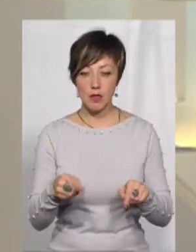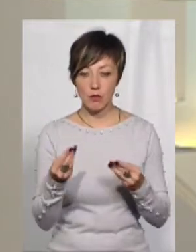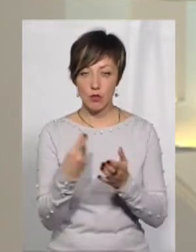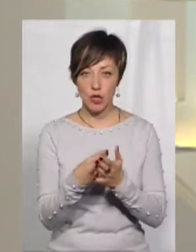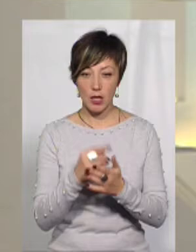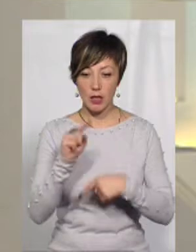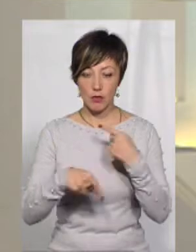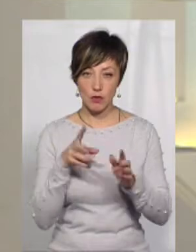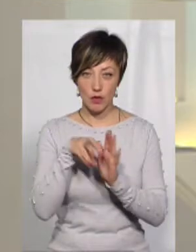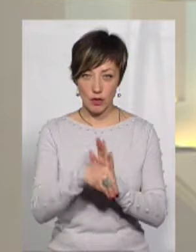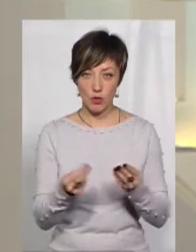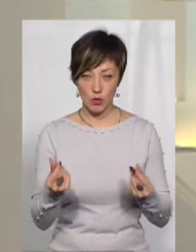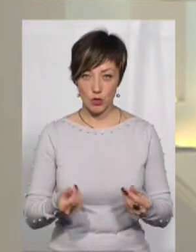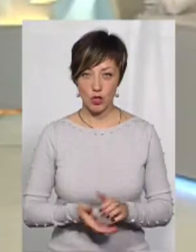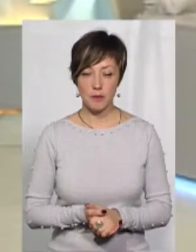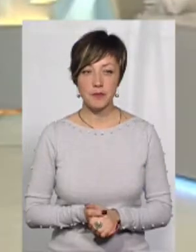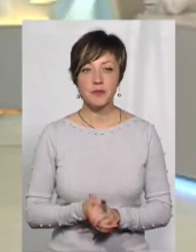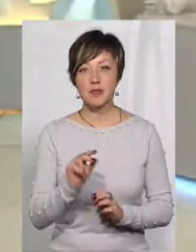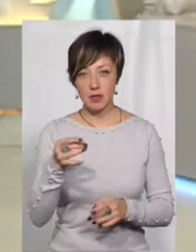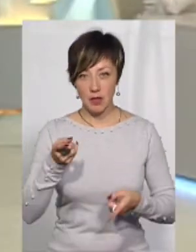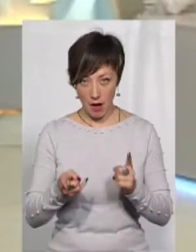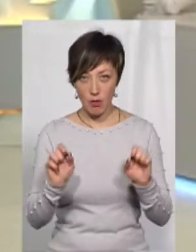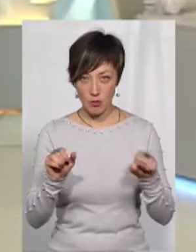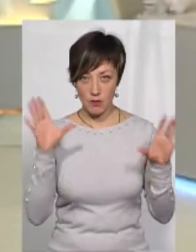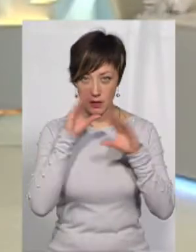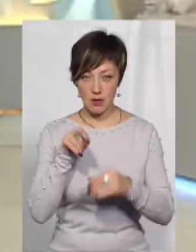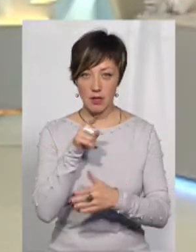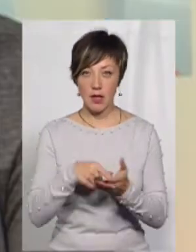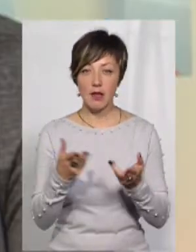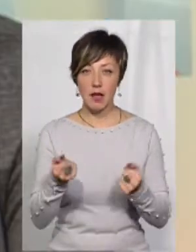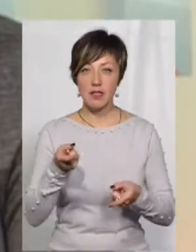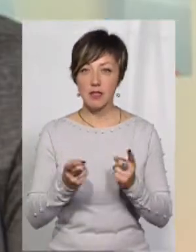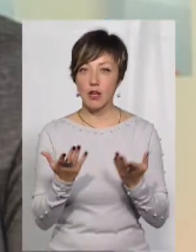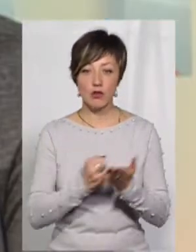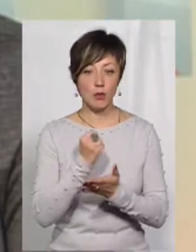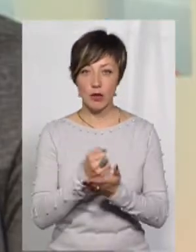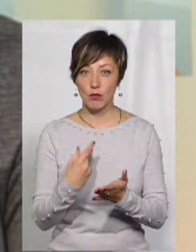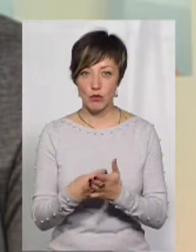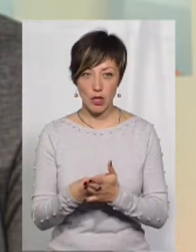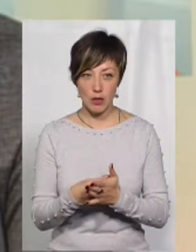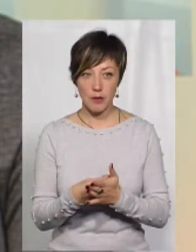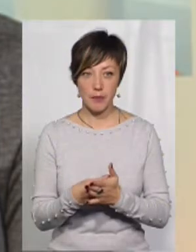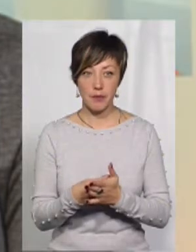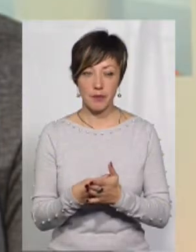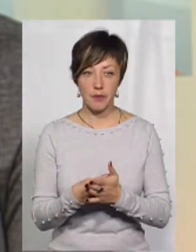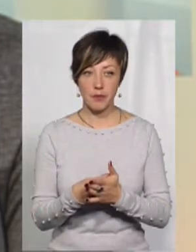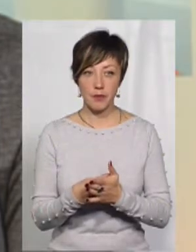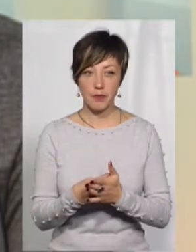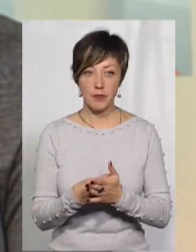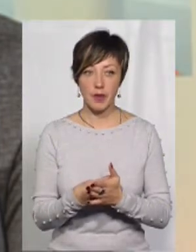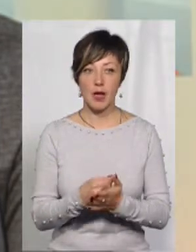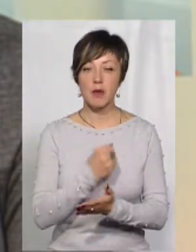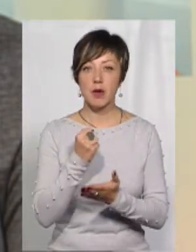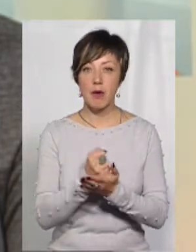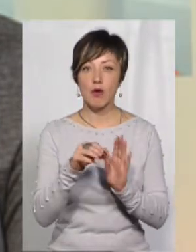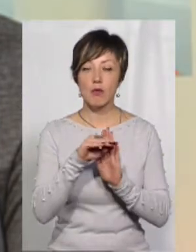цей бюджет на наступний рік закласти кошти. Чи це реально так встигнути? Та, звісно, якщо вони ще не прийняли бюджет, вони